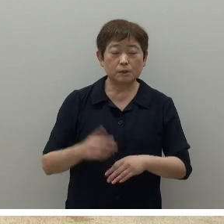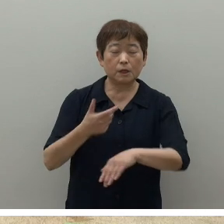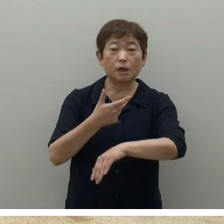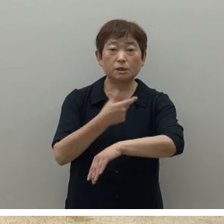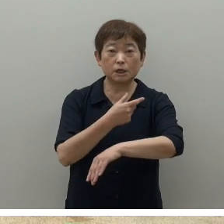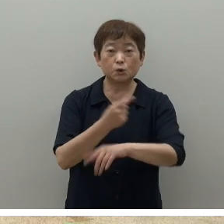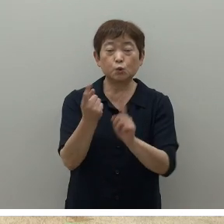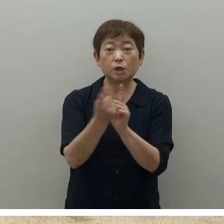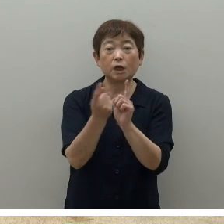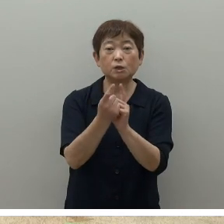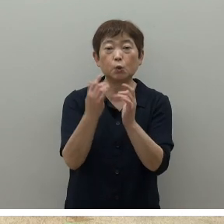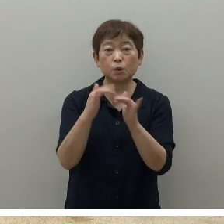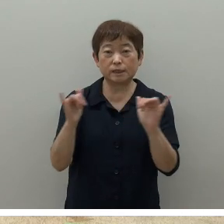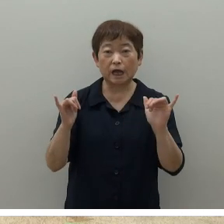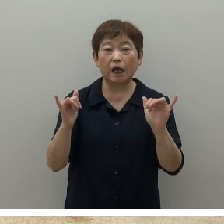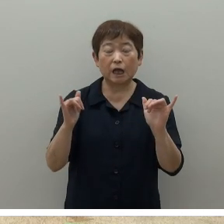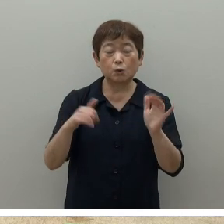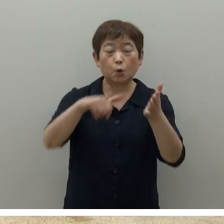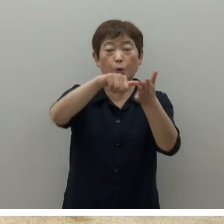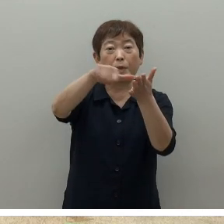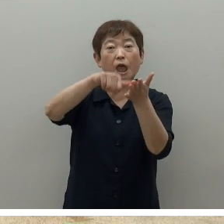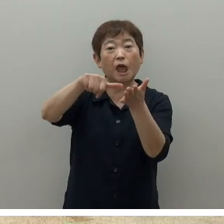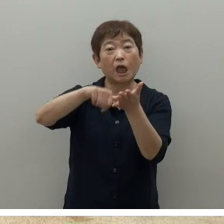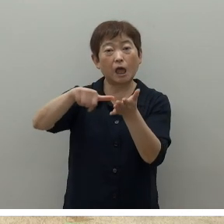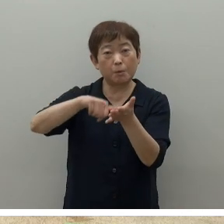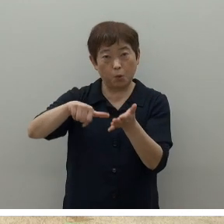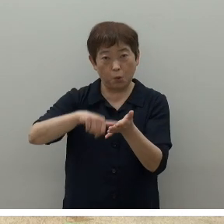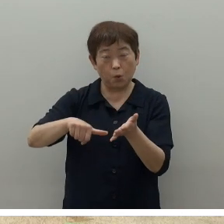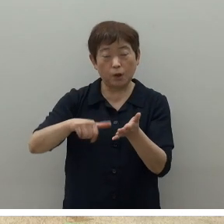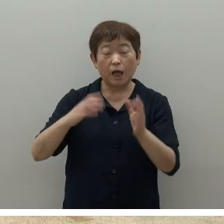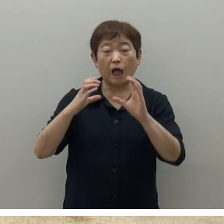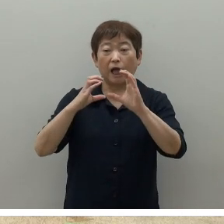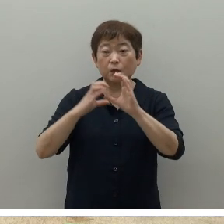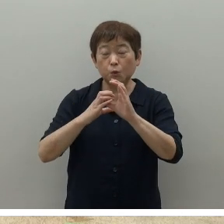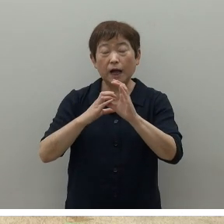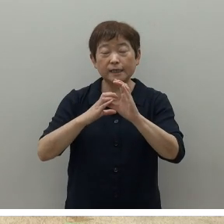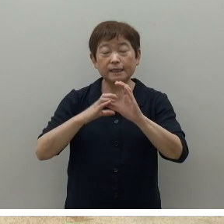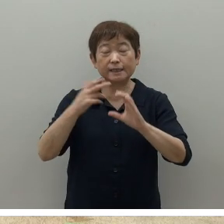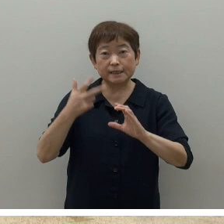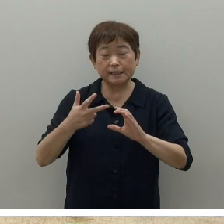接種対象者のリストとしていわき市に避難されて、